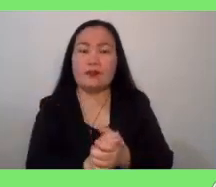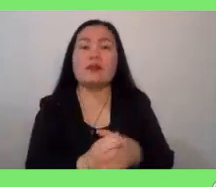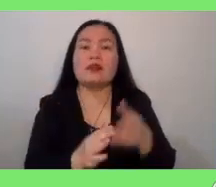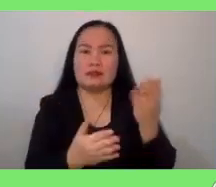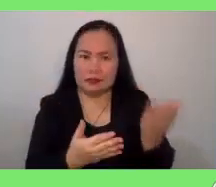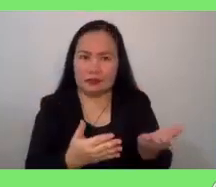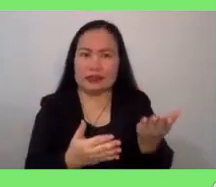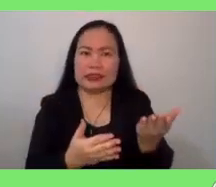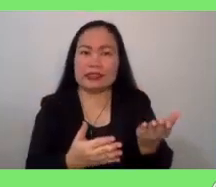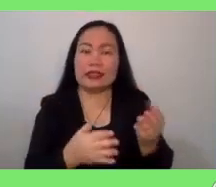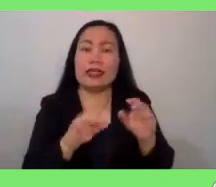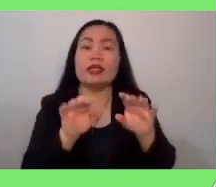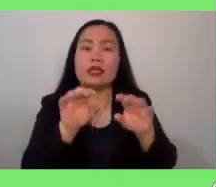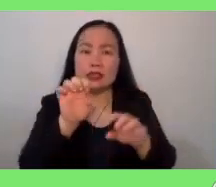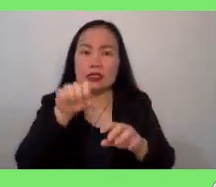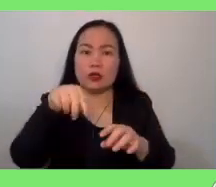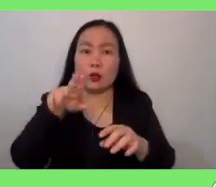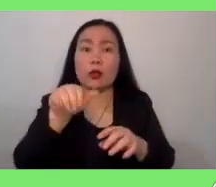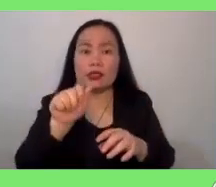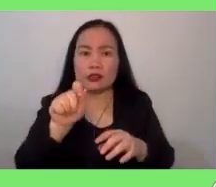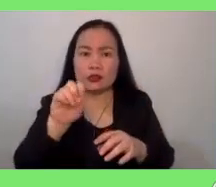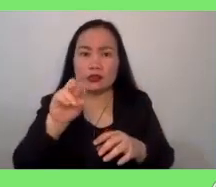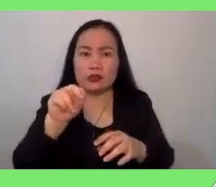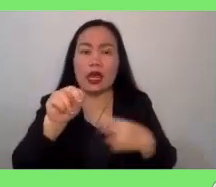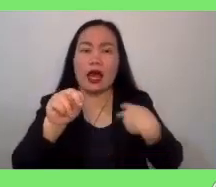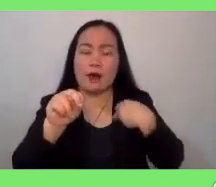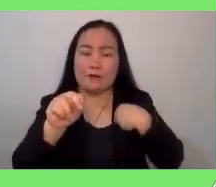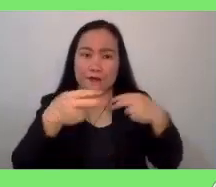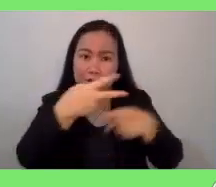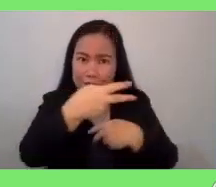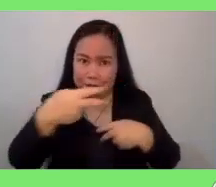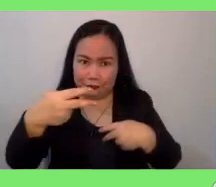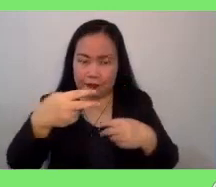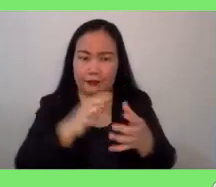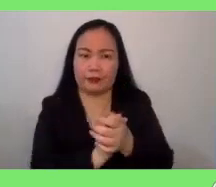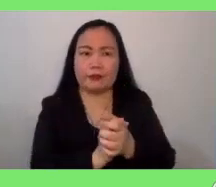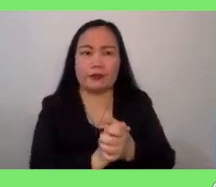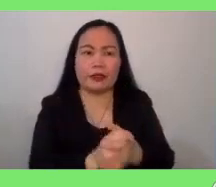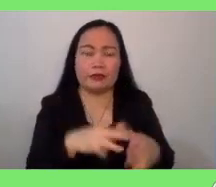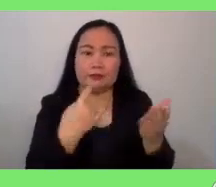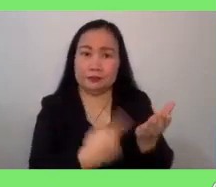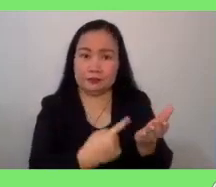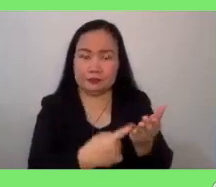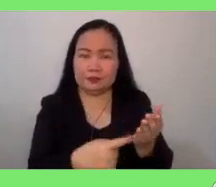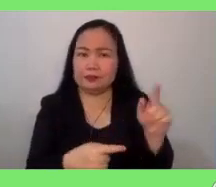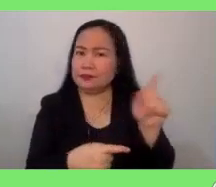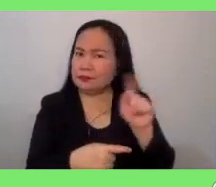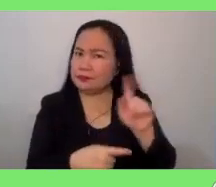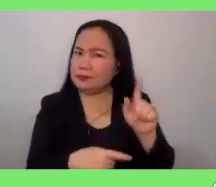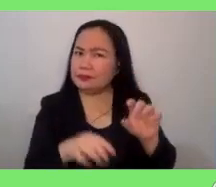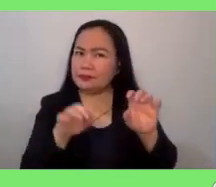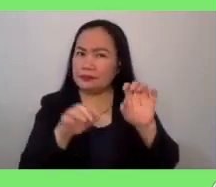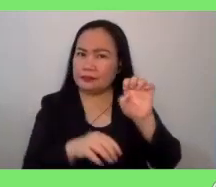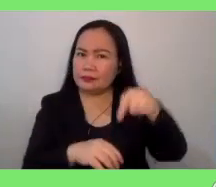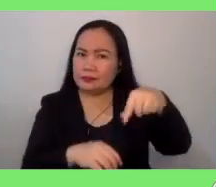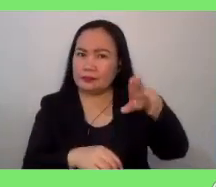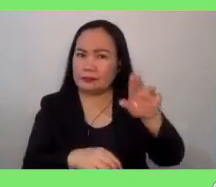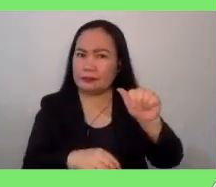that is already an equation. Alright? So, sige nga, discuss natin. Ano nga ba ang